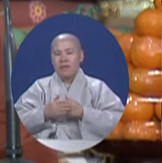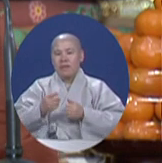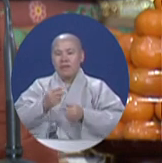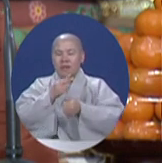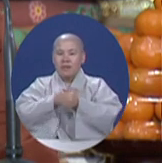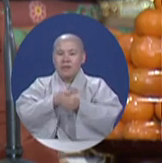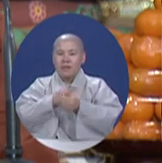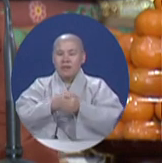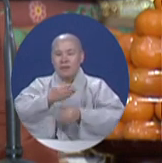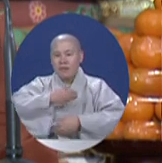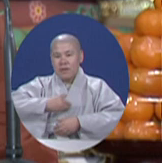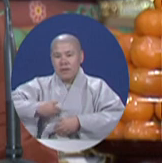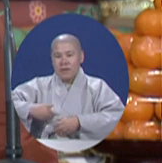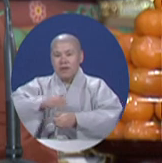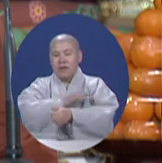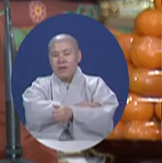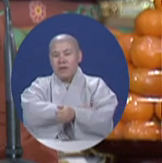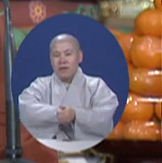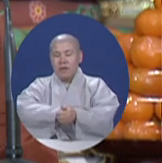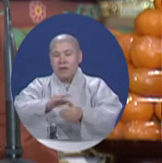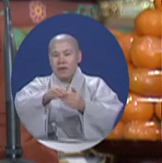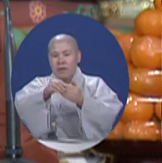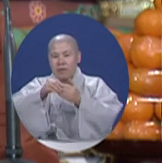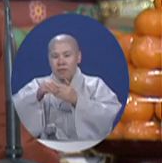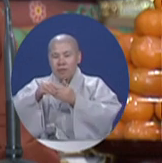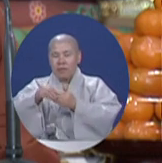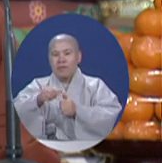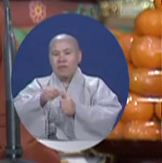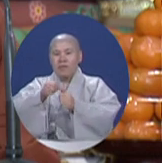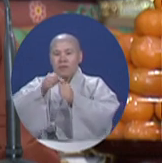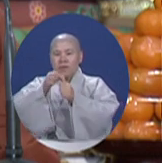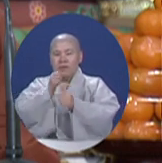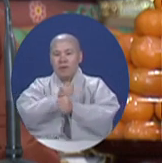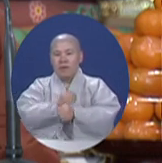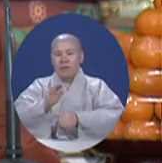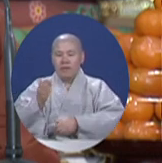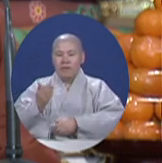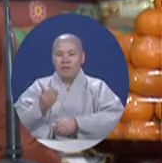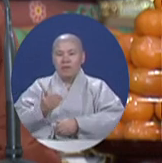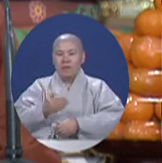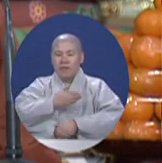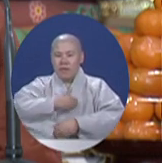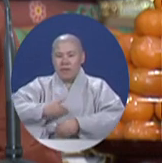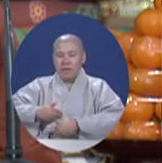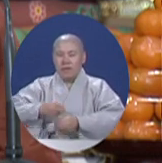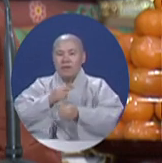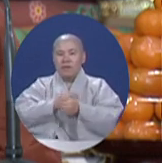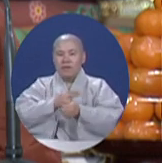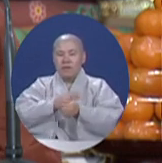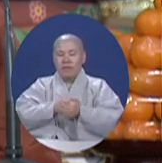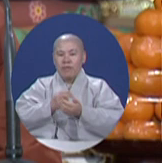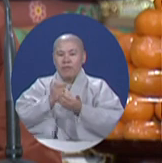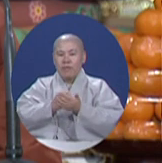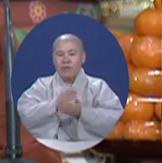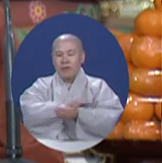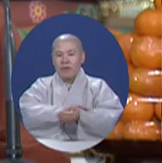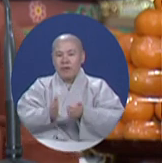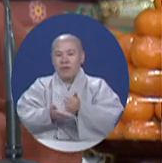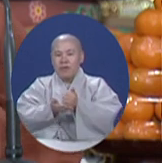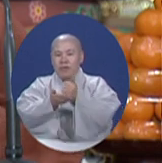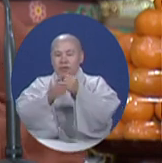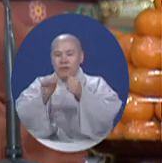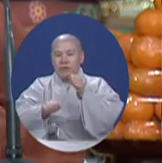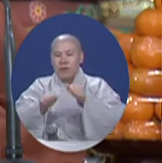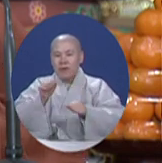스승은 제자를 잘 인도해야 되고 제자는 스승의 법을 잘 받들어 행해야 되고